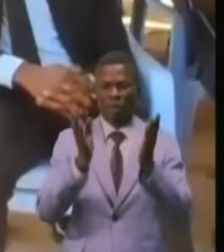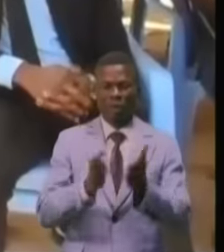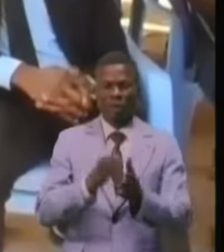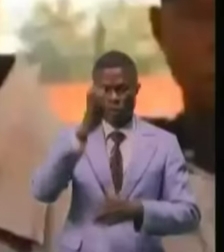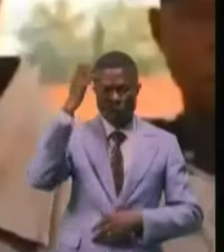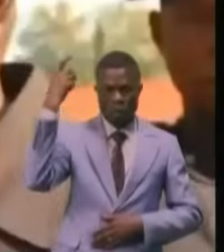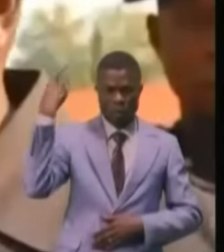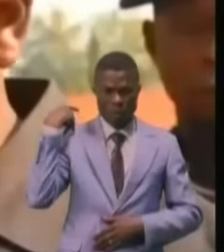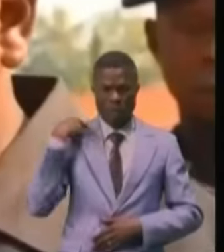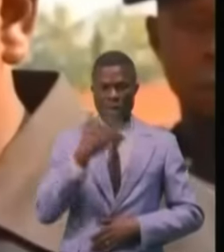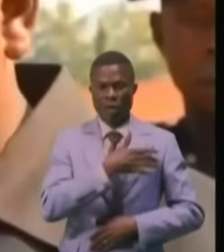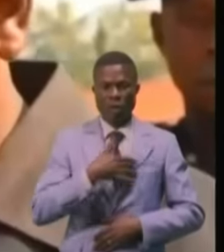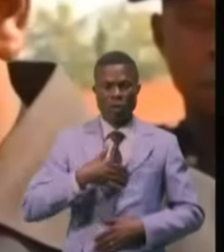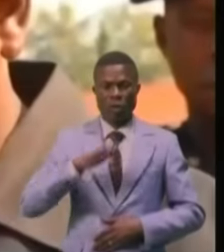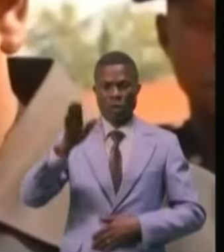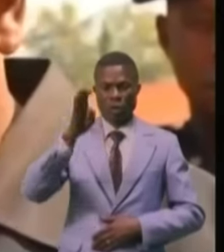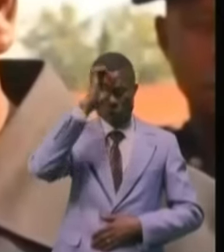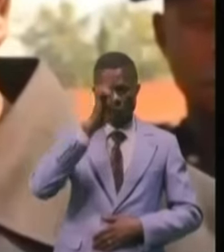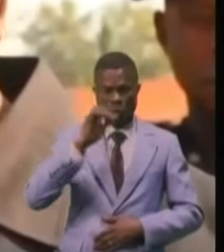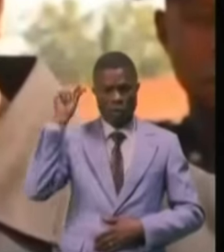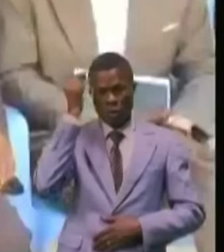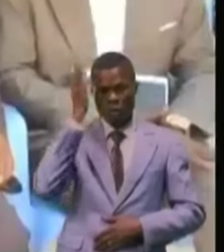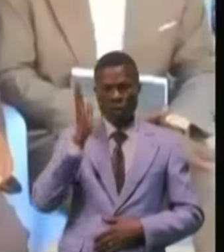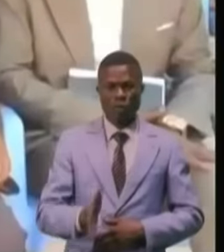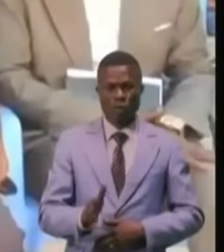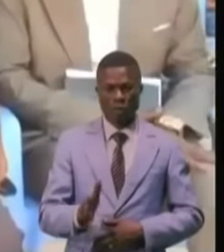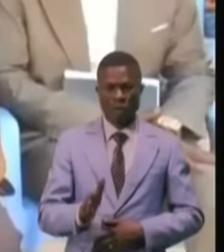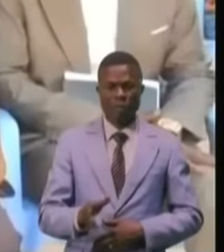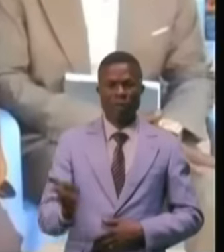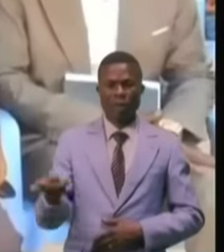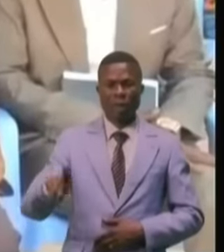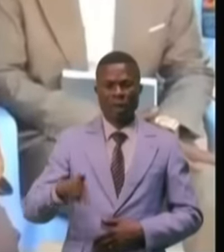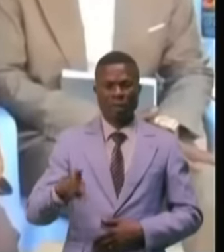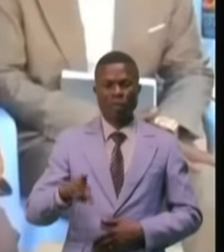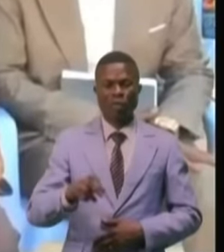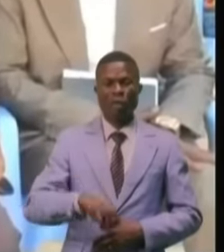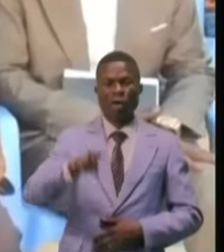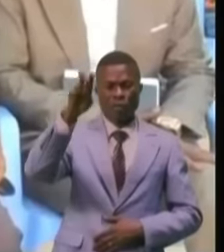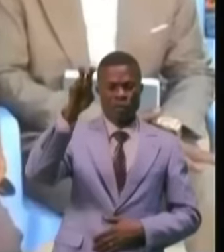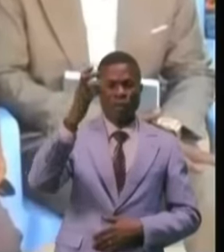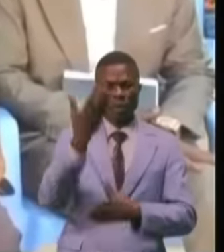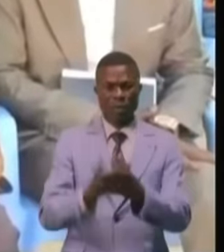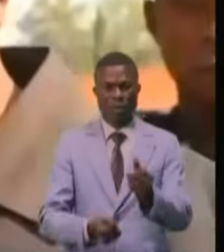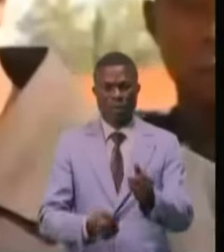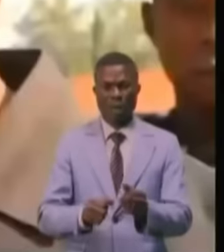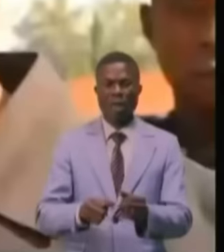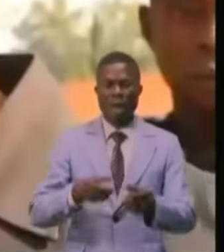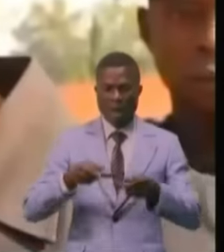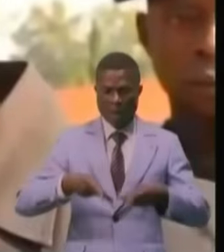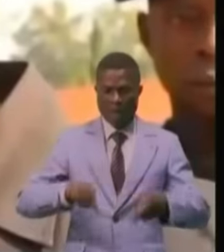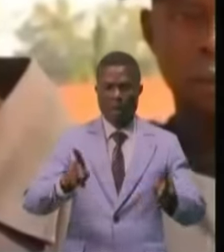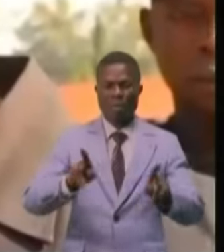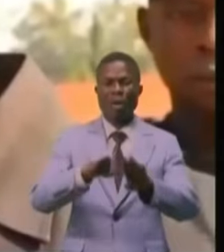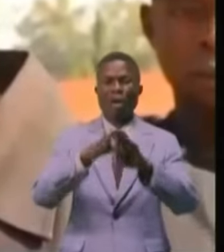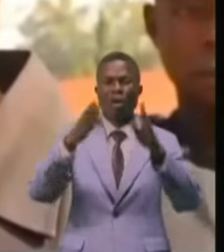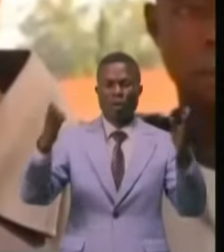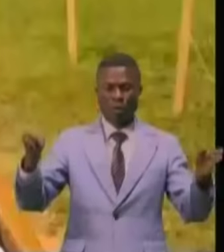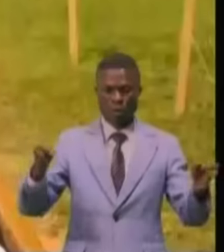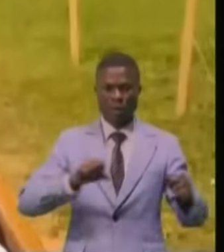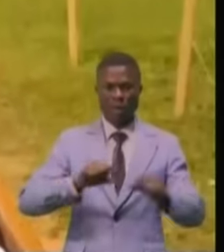nom de Son Excellence, Monsieur le Gouverneur des provinces en mission, je lance officiellement le